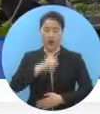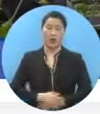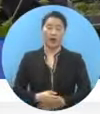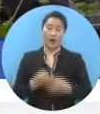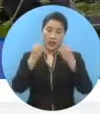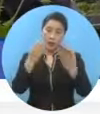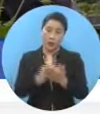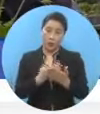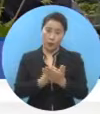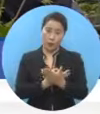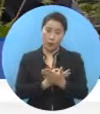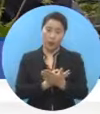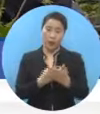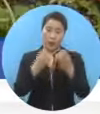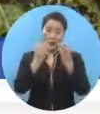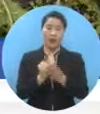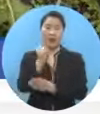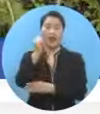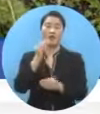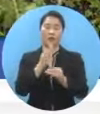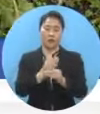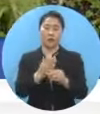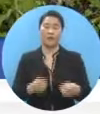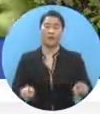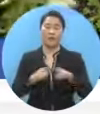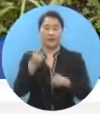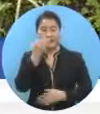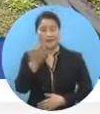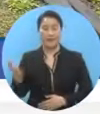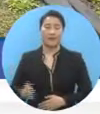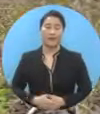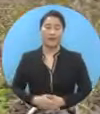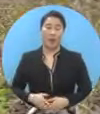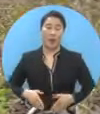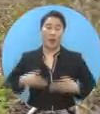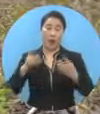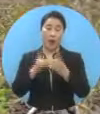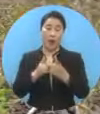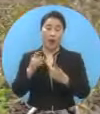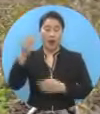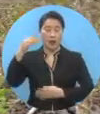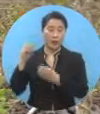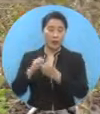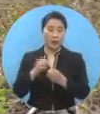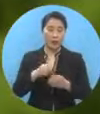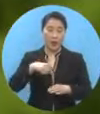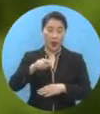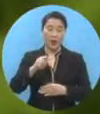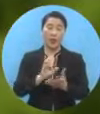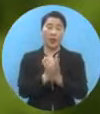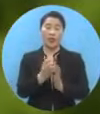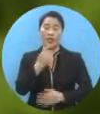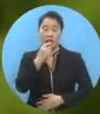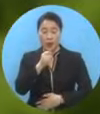확인돼 새로운 소득 장목으로 주목받고 있습니다. 함께 보시죠. 새봄이 되면서 토종 야생초인